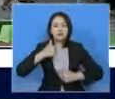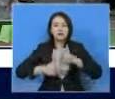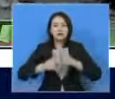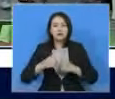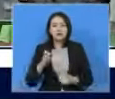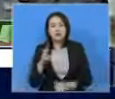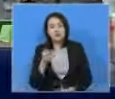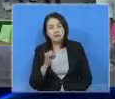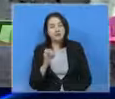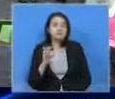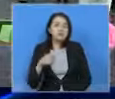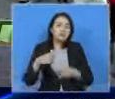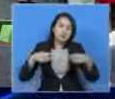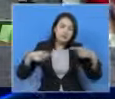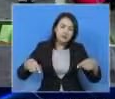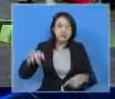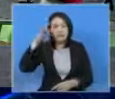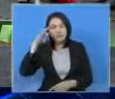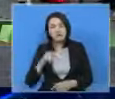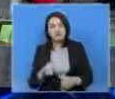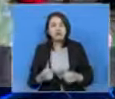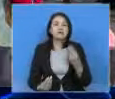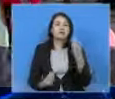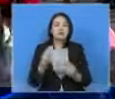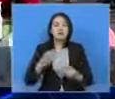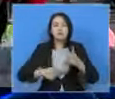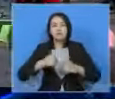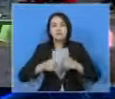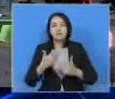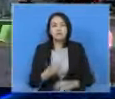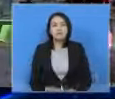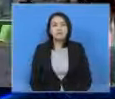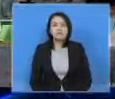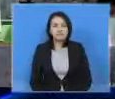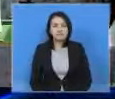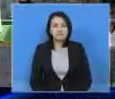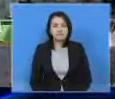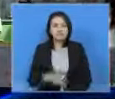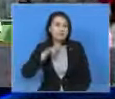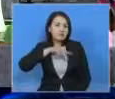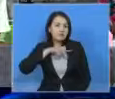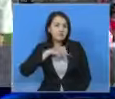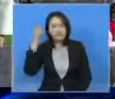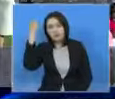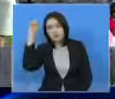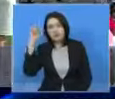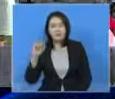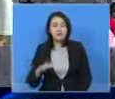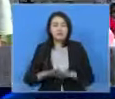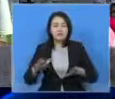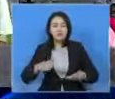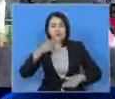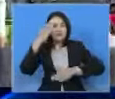тарт с аркан тарту мерген осыка туши и били еду наградили победители дети были довольны